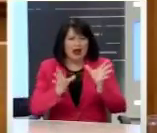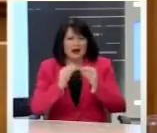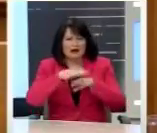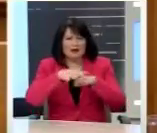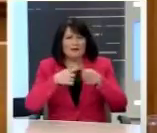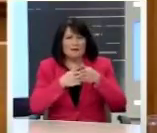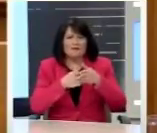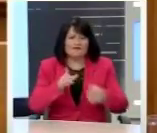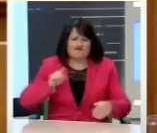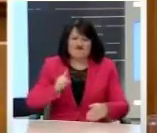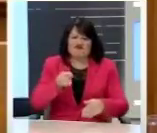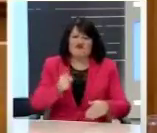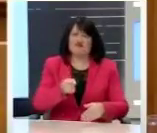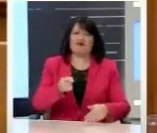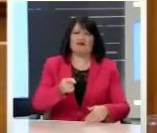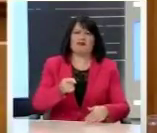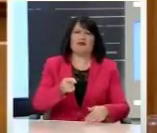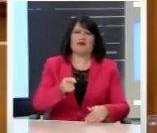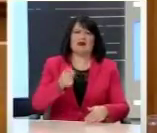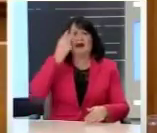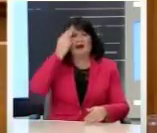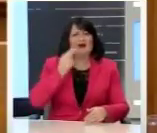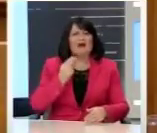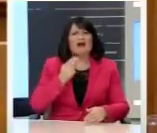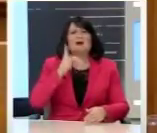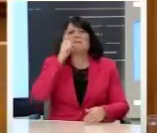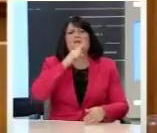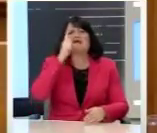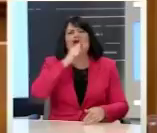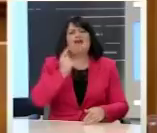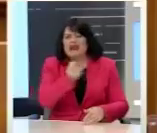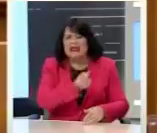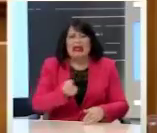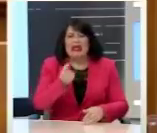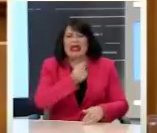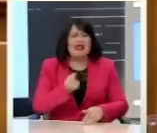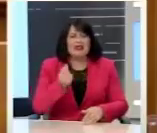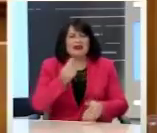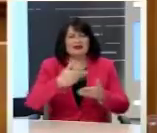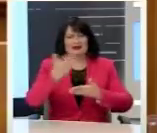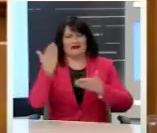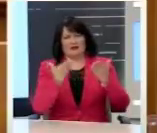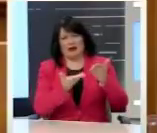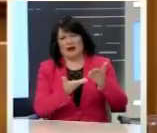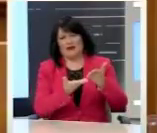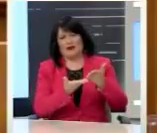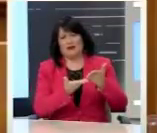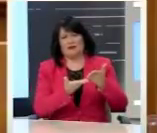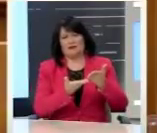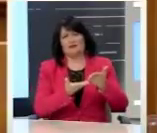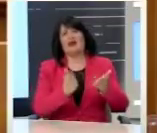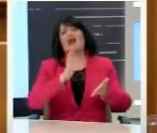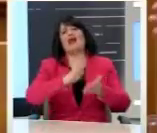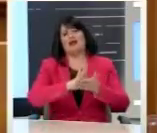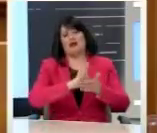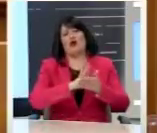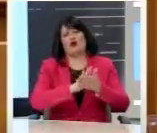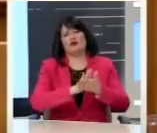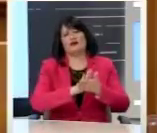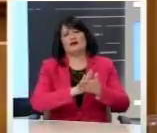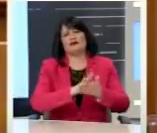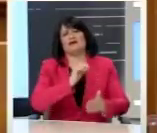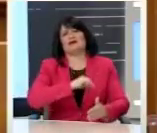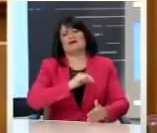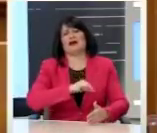Στοχοποιήθηκε ο Κουρουπλής και του φτιάξαν μαϊμού είδηση, την οποία την έφερε βέβαια εδώ ποιος άλλος, ο εκπρόσωπος των συμφερόντων,